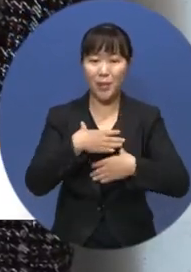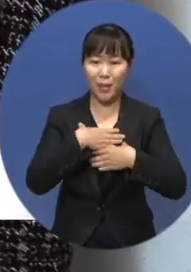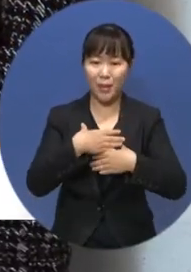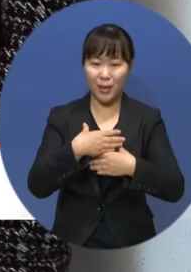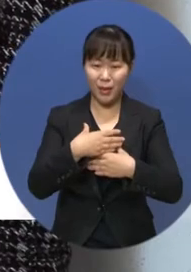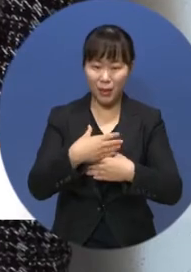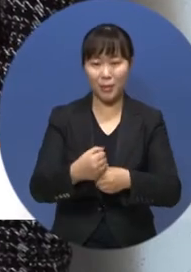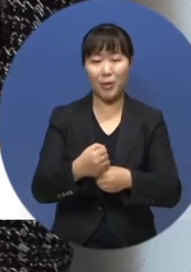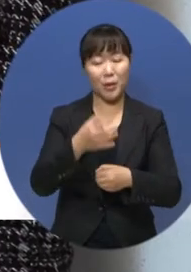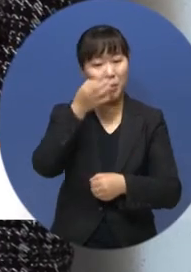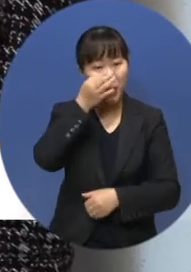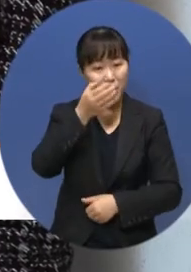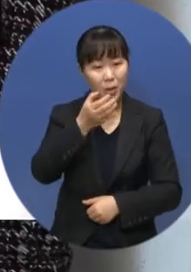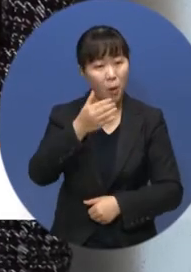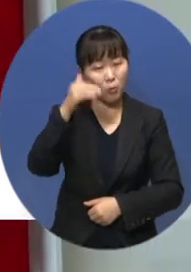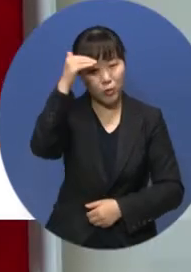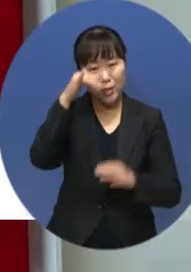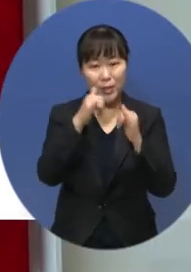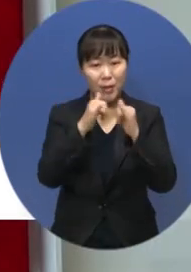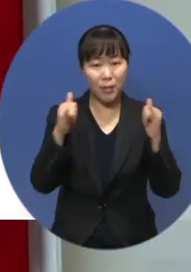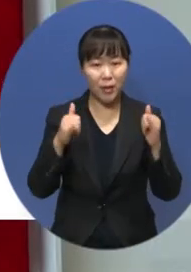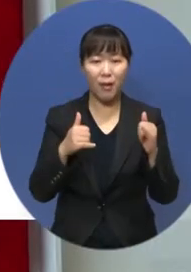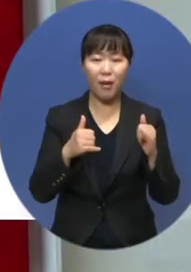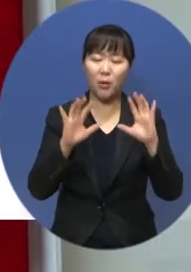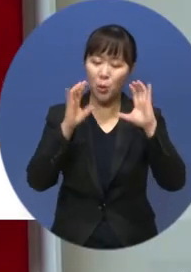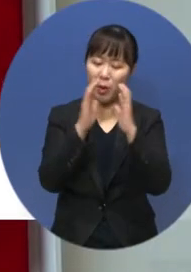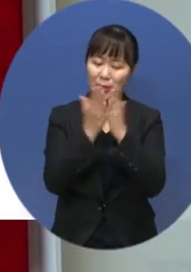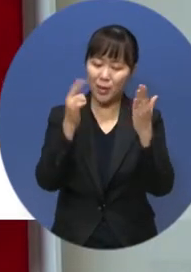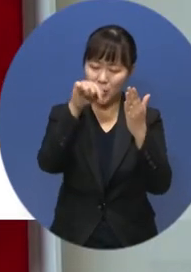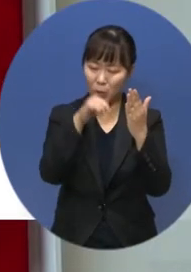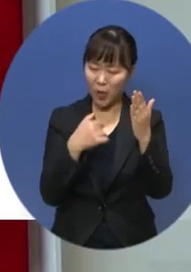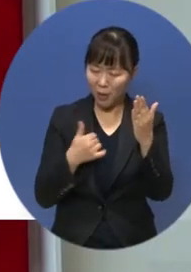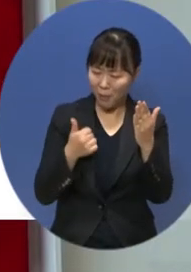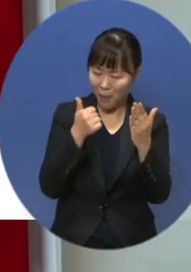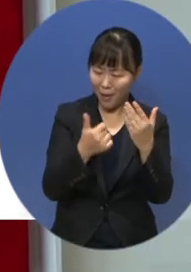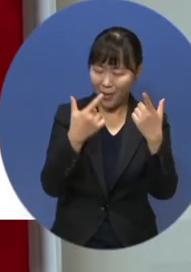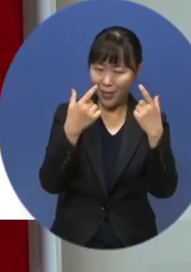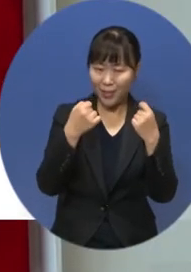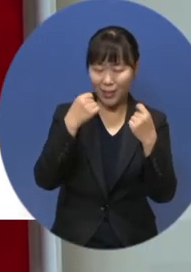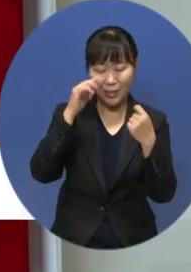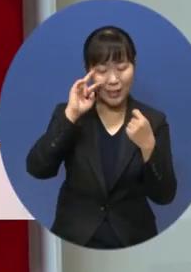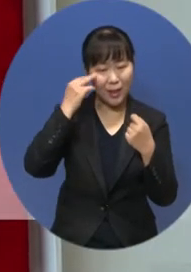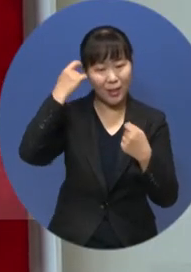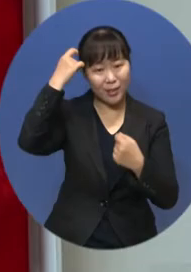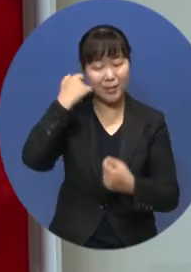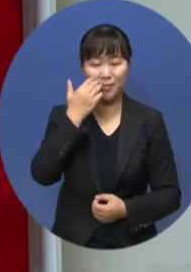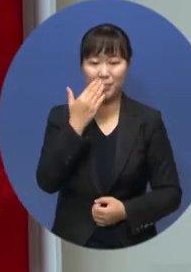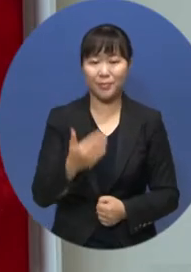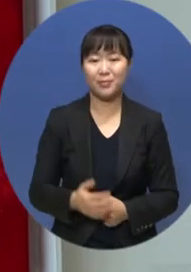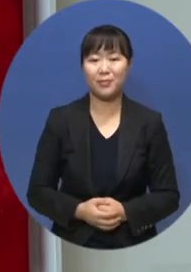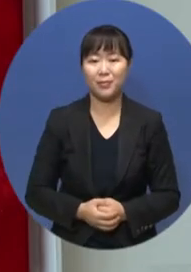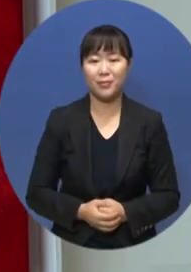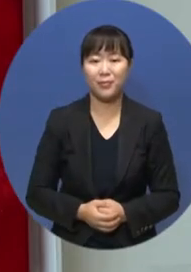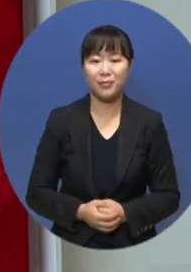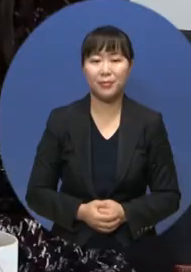안식을 표현해 관람객들이 마치 동화책 속에 들어가 있는 착각에 사로잡히게 하고 있습니다.